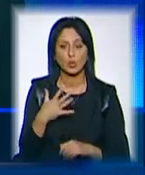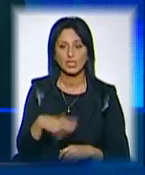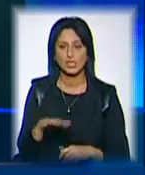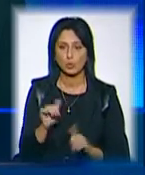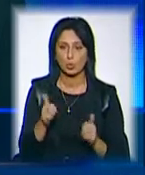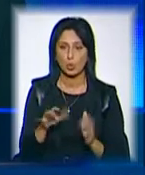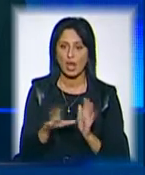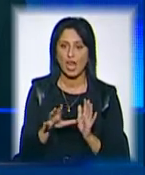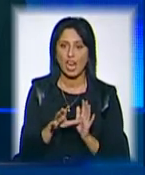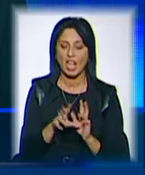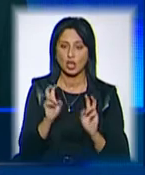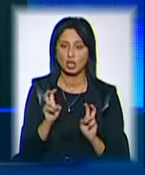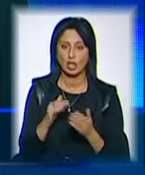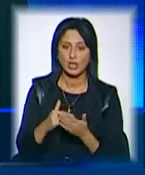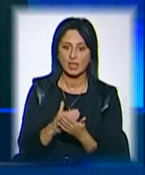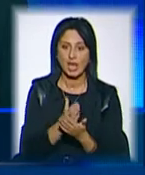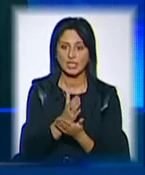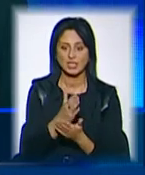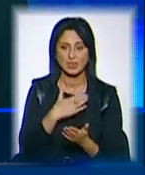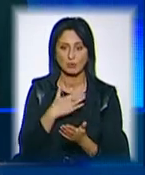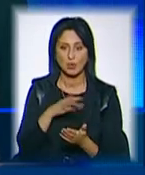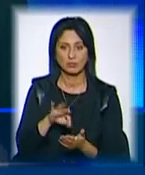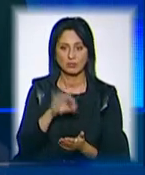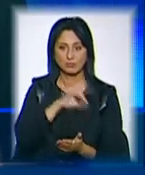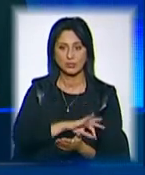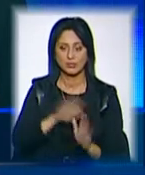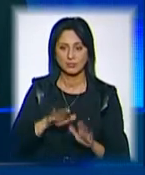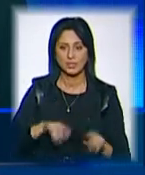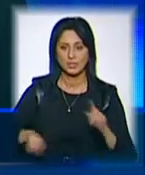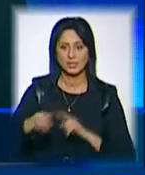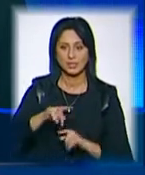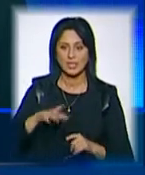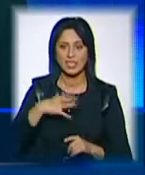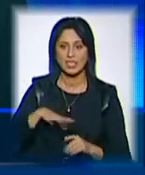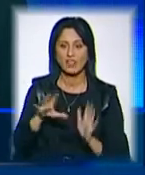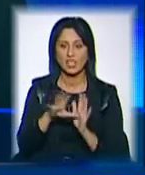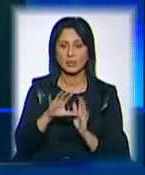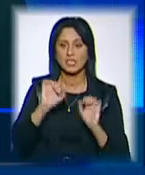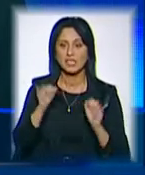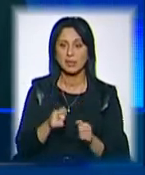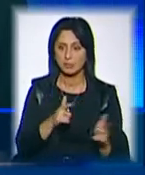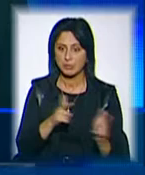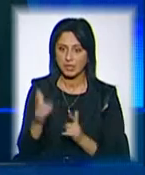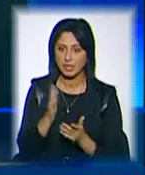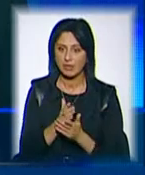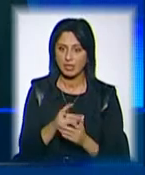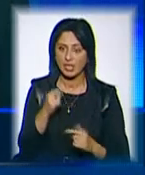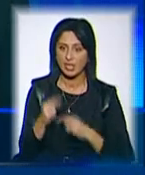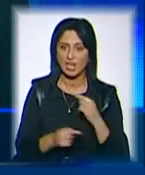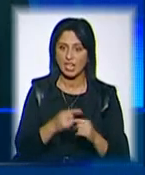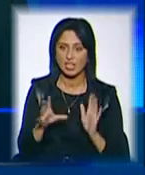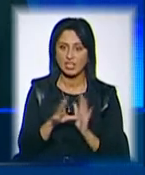საქართველოს, როგორც ელექტროენერგიის სატრანზიტო დერეფნის პერსპექტივები და რამდენად მზად არის საქართველოს ელექტროსისტემა ზამთრის სეზონისთვის, რომელიც